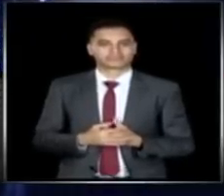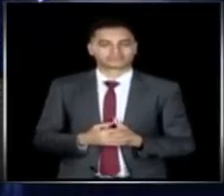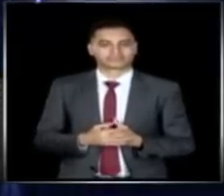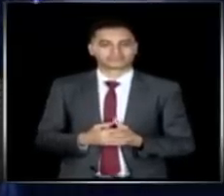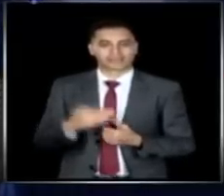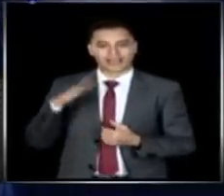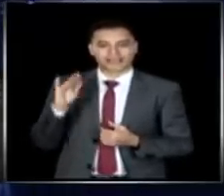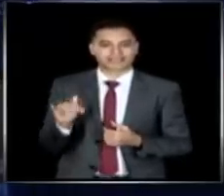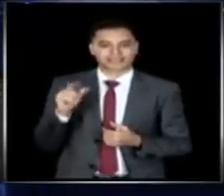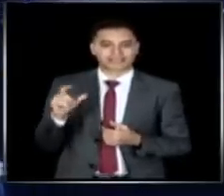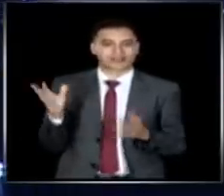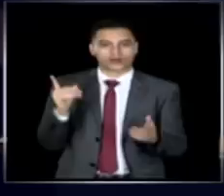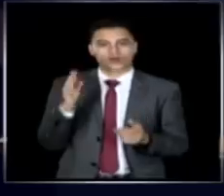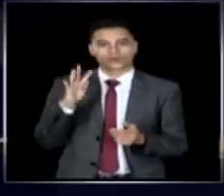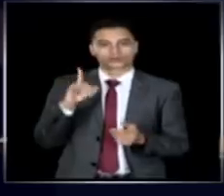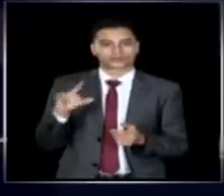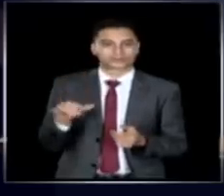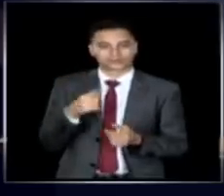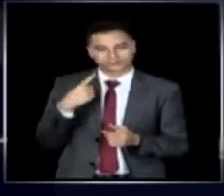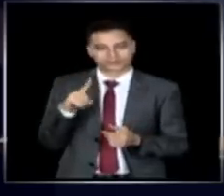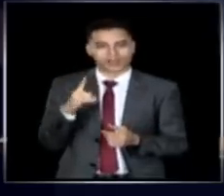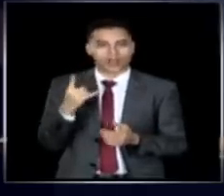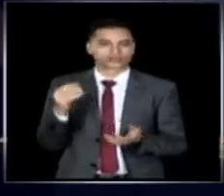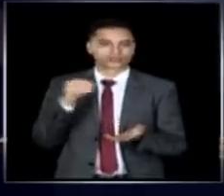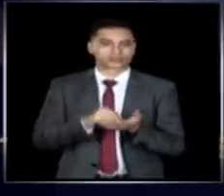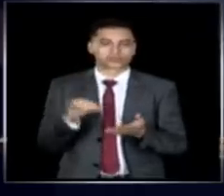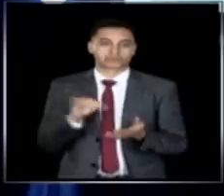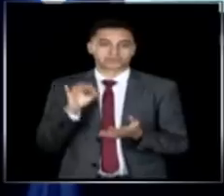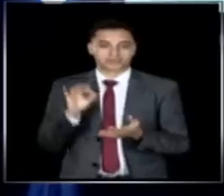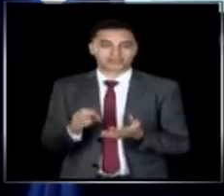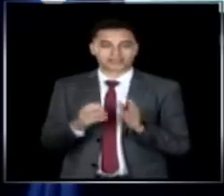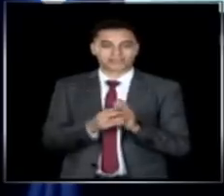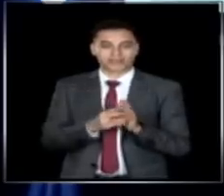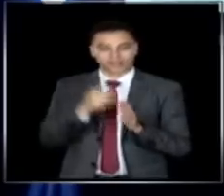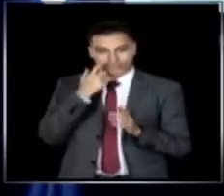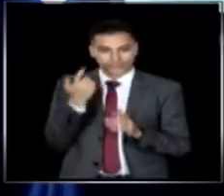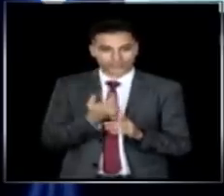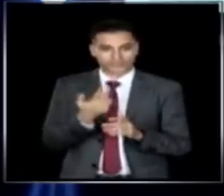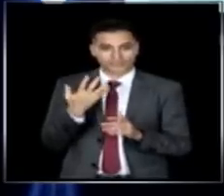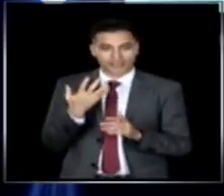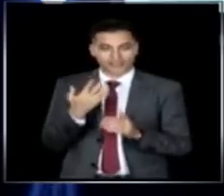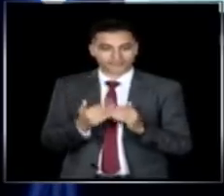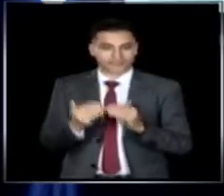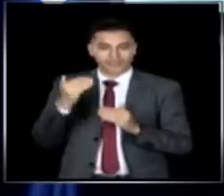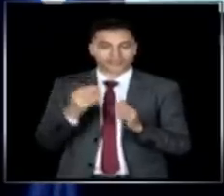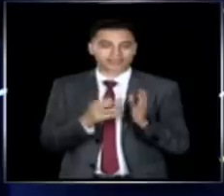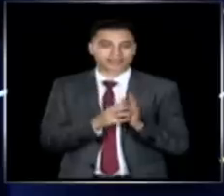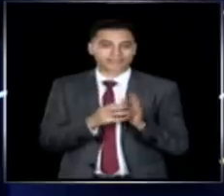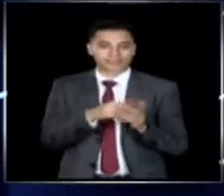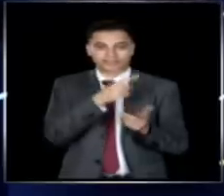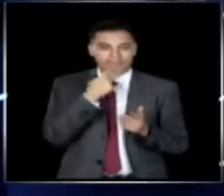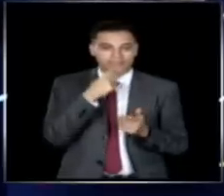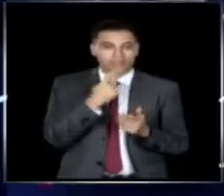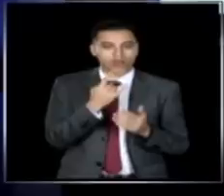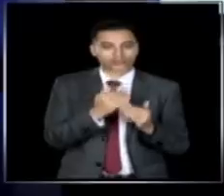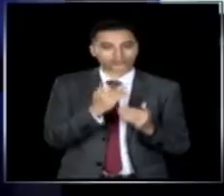حسين رشدي الإجابة الصحيحة. 10 نقط مهمين جدا لجامعة عين شمس. جامعة عين شمس 5، اسكندرية 10.